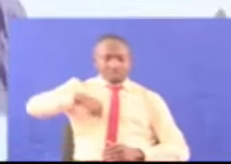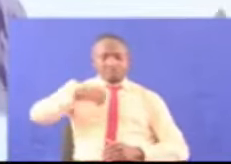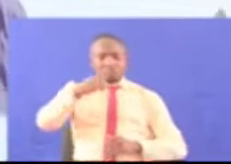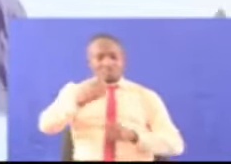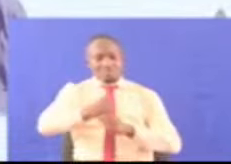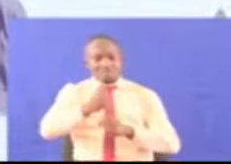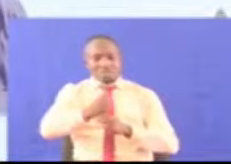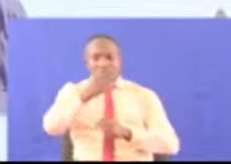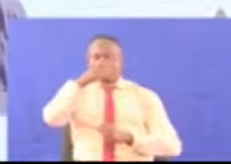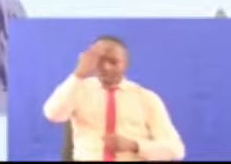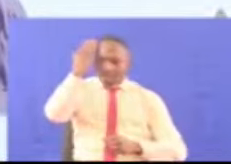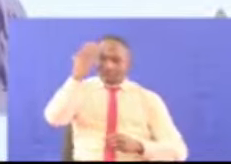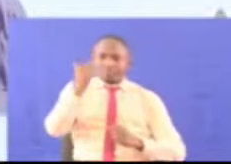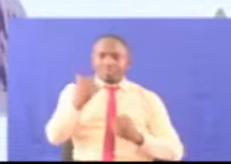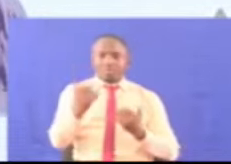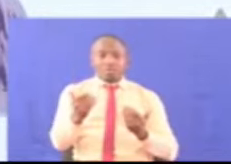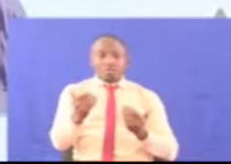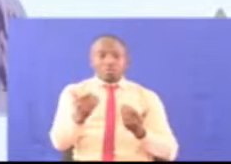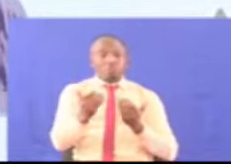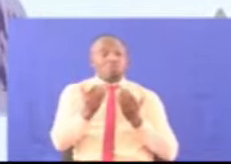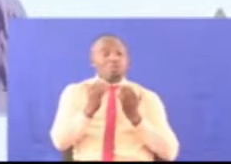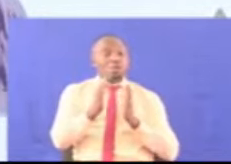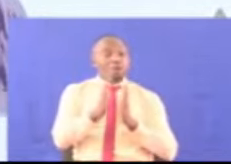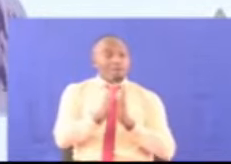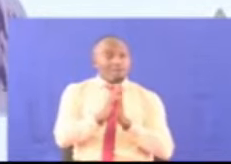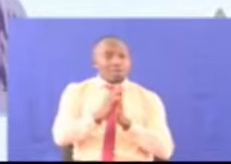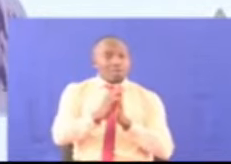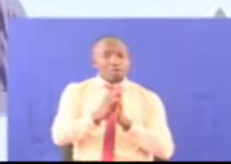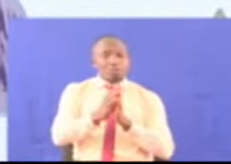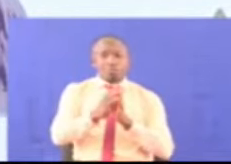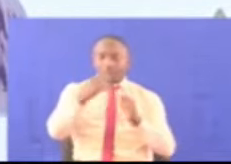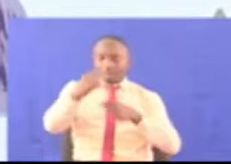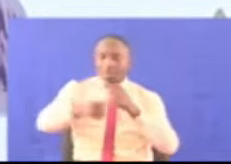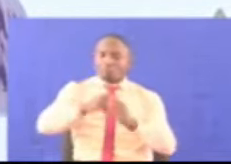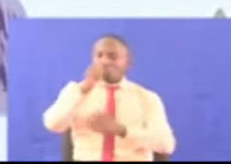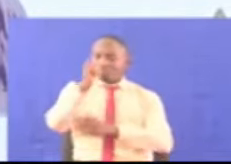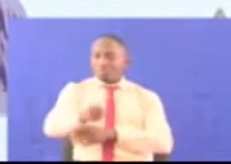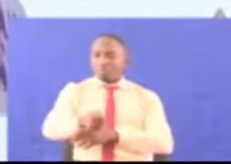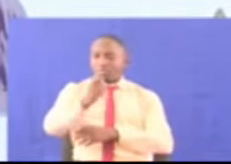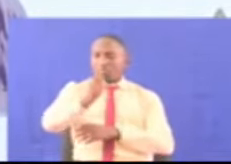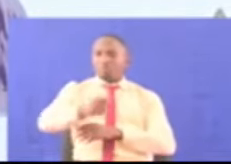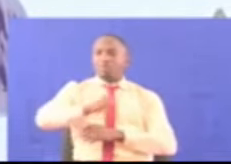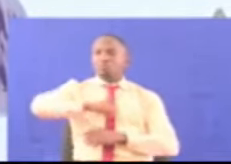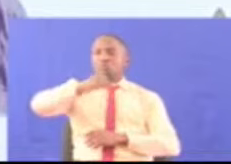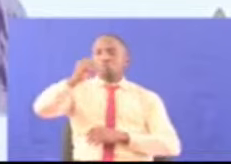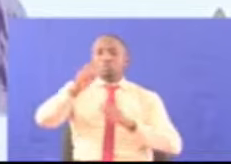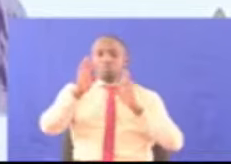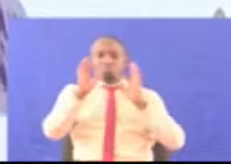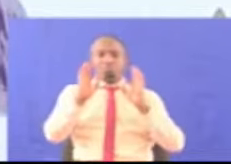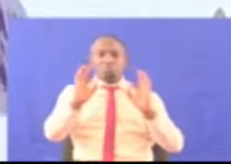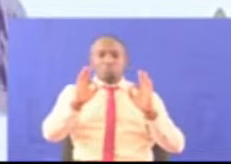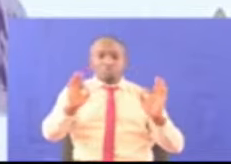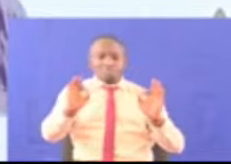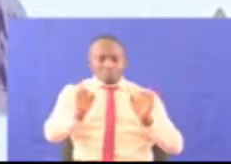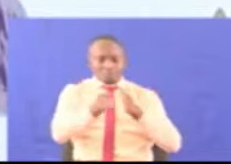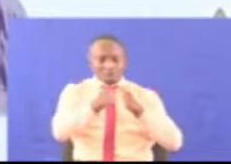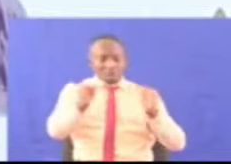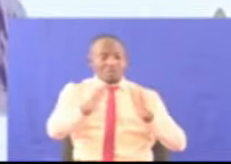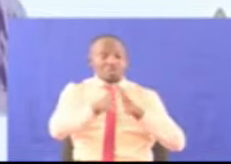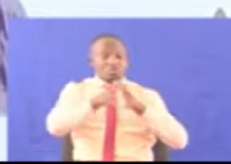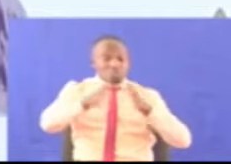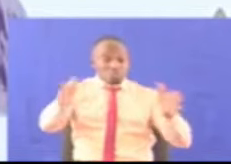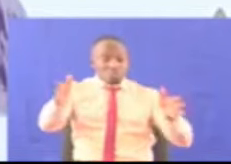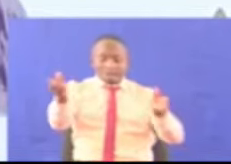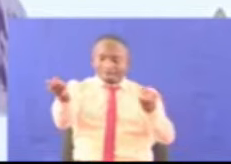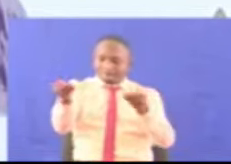serikali tunaungana na viongozi wetu wa nchi kukupongeza sana kwa ushindi mnono na kwa nafasi